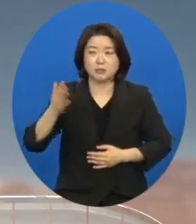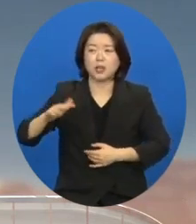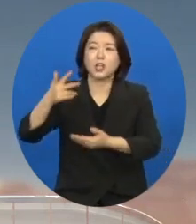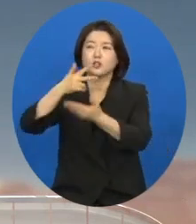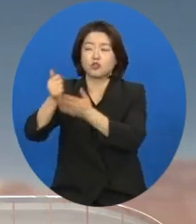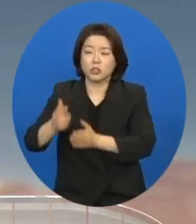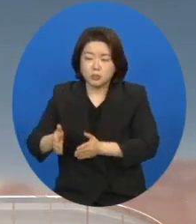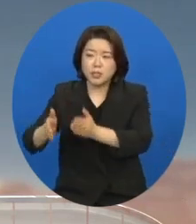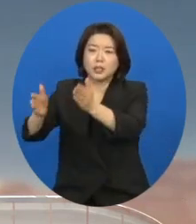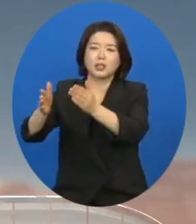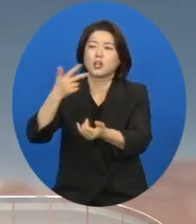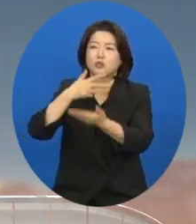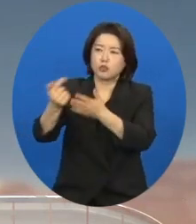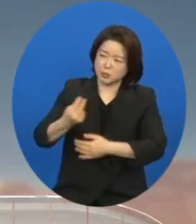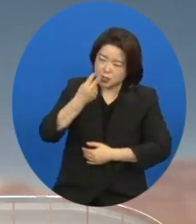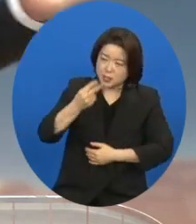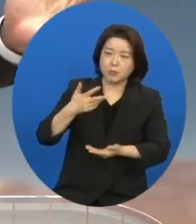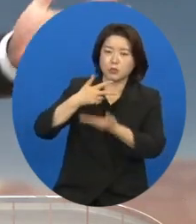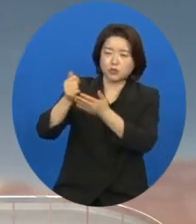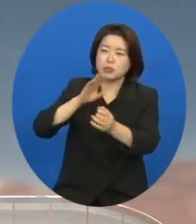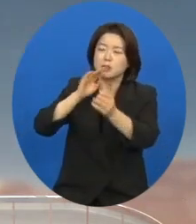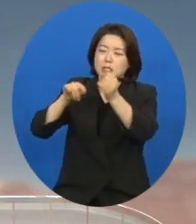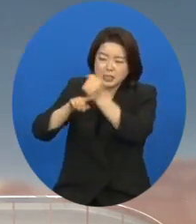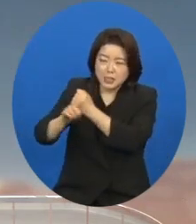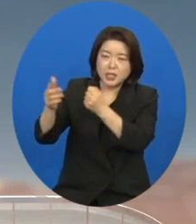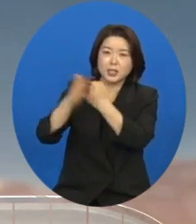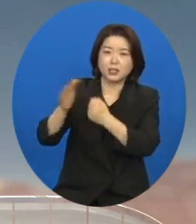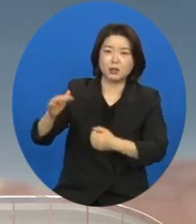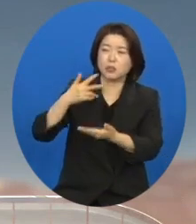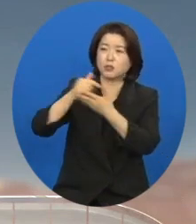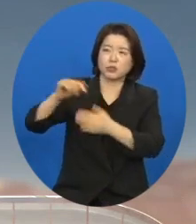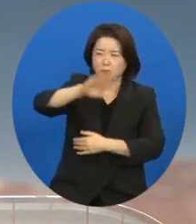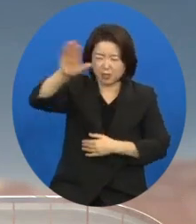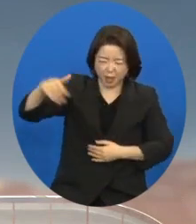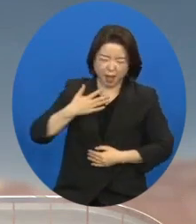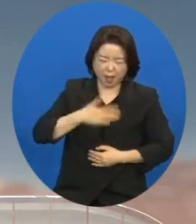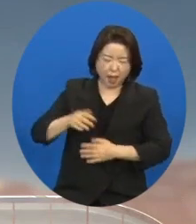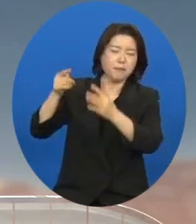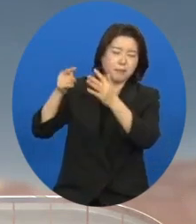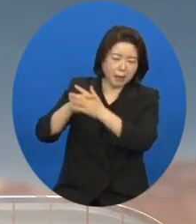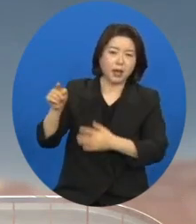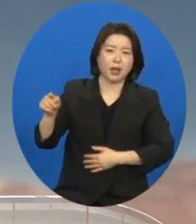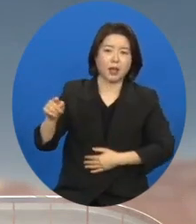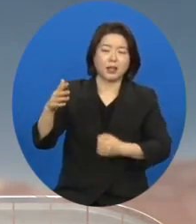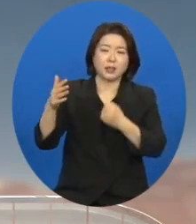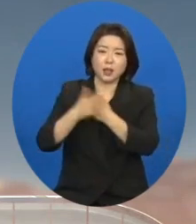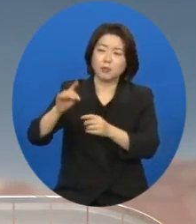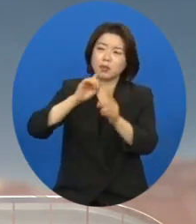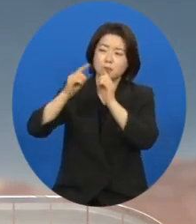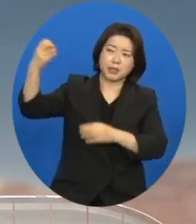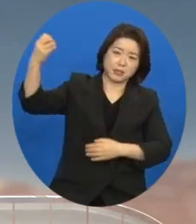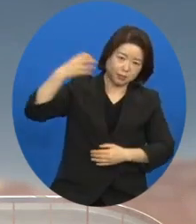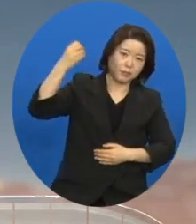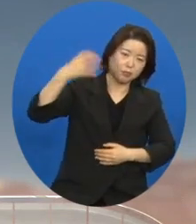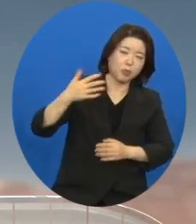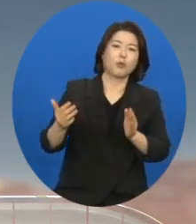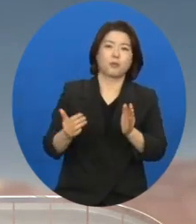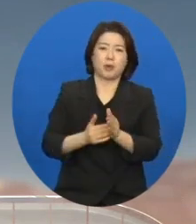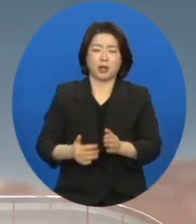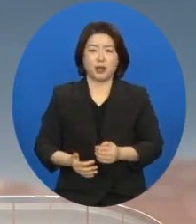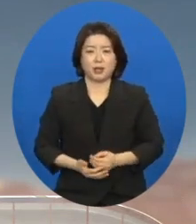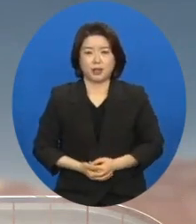생명이시잖아요. 주님은 진리시니까 다 알고 있는 거예요. 그러니까 말씀을 하시는 거예요. 이런